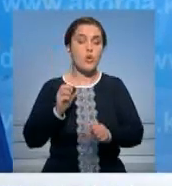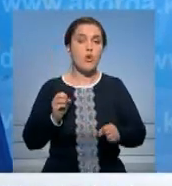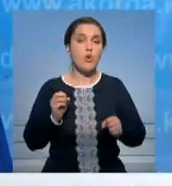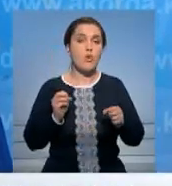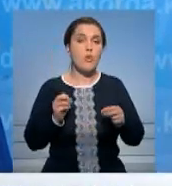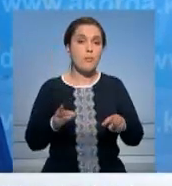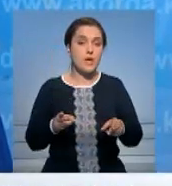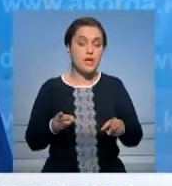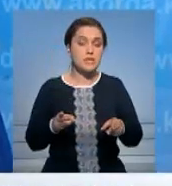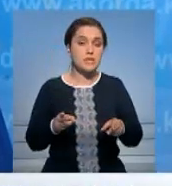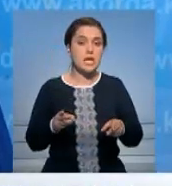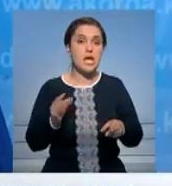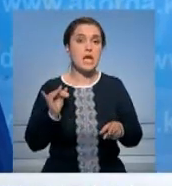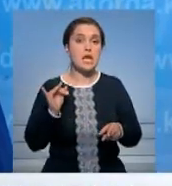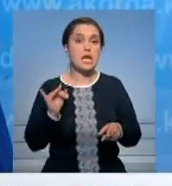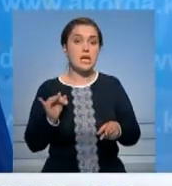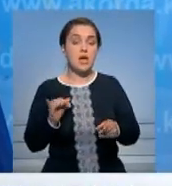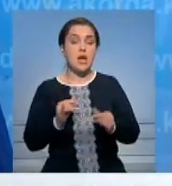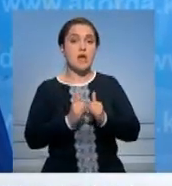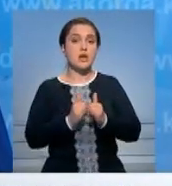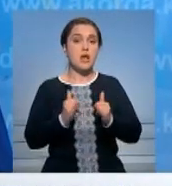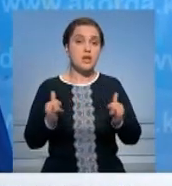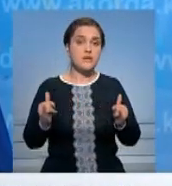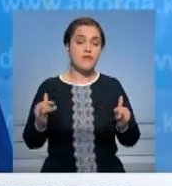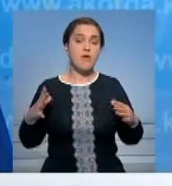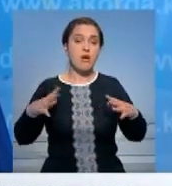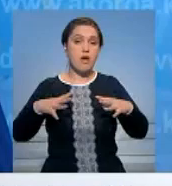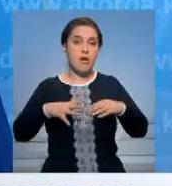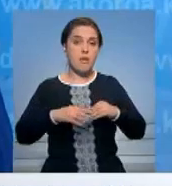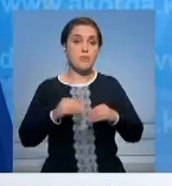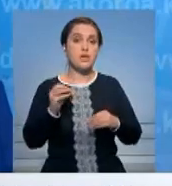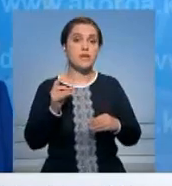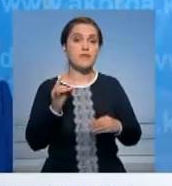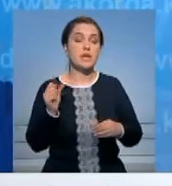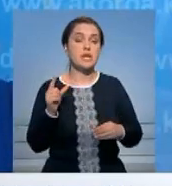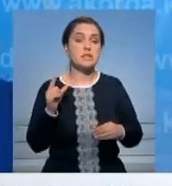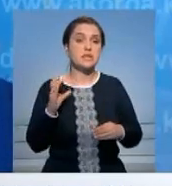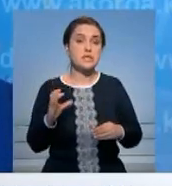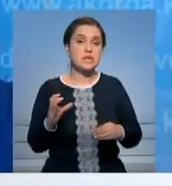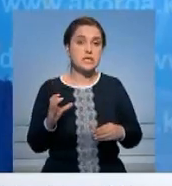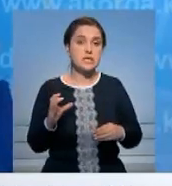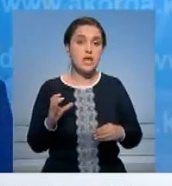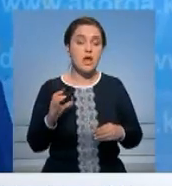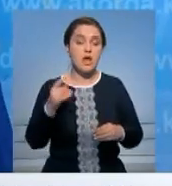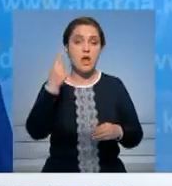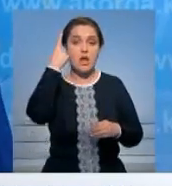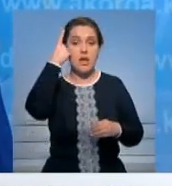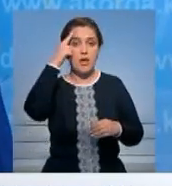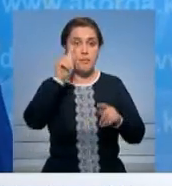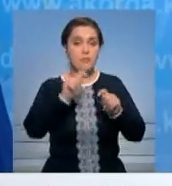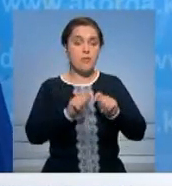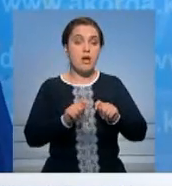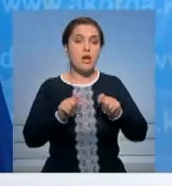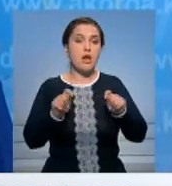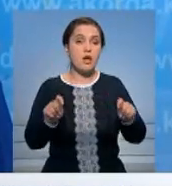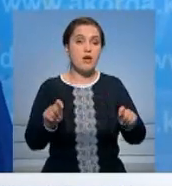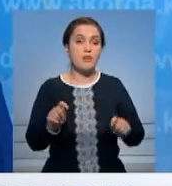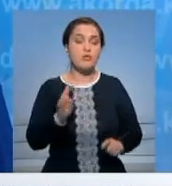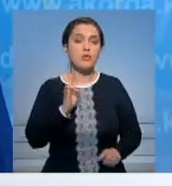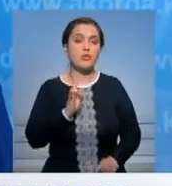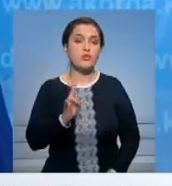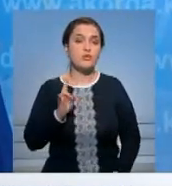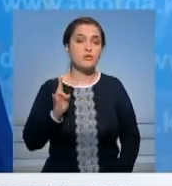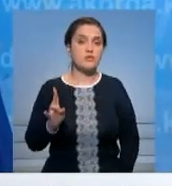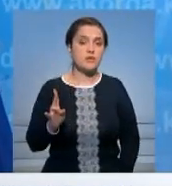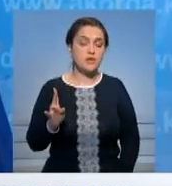безопасности и развитие интеграции в рамках Евразэс, инициатором создания которой является Нурсултан